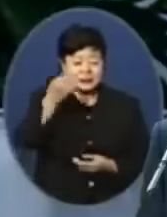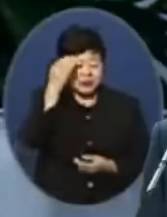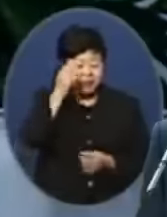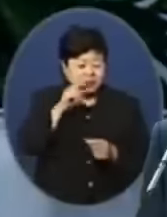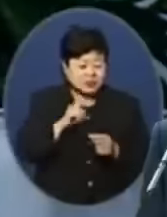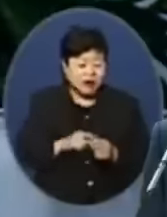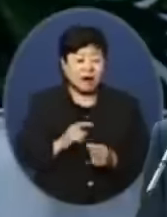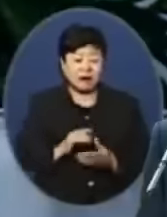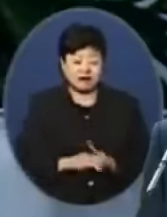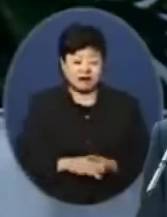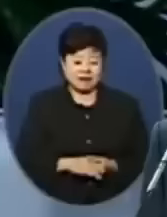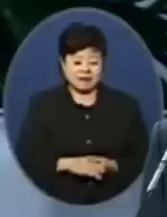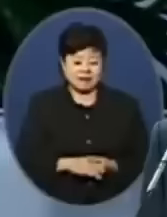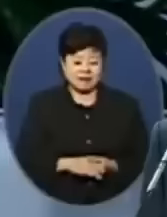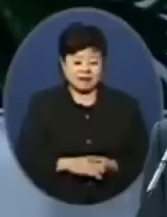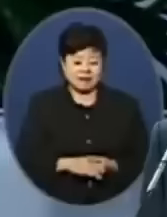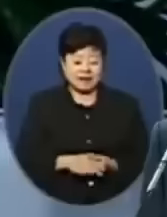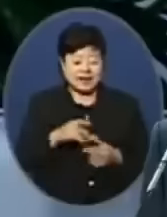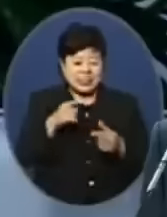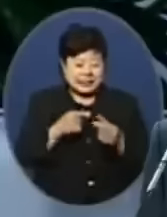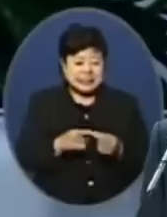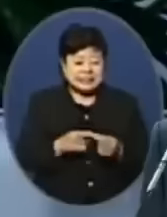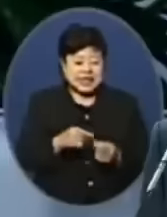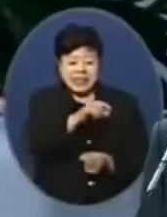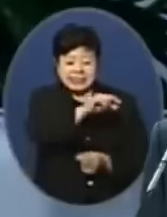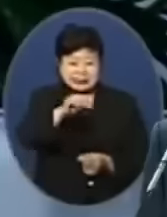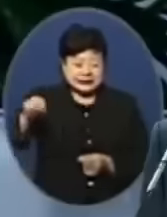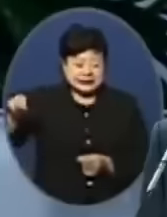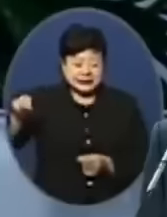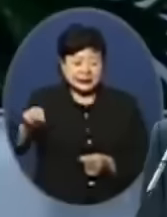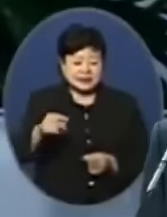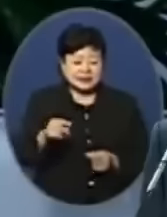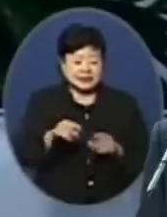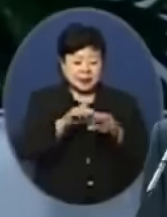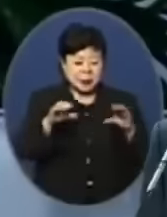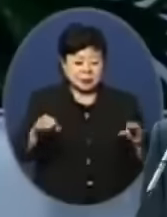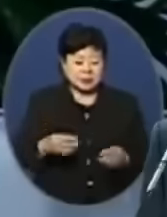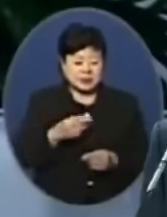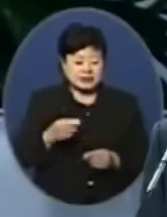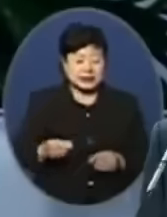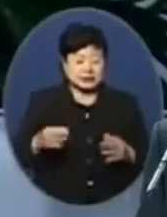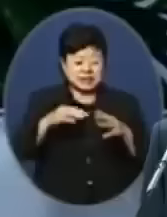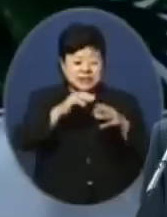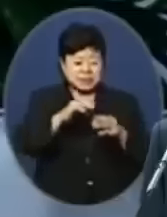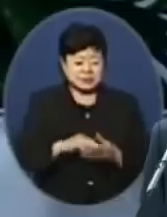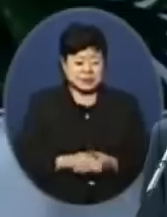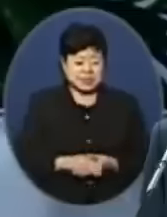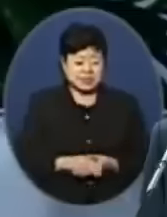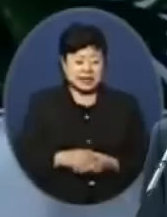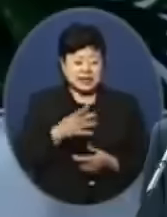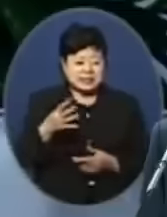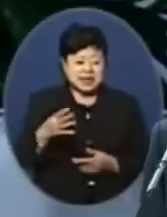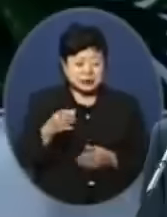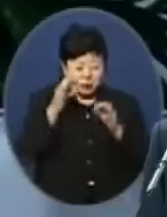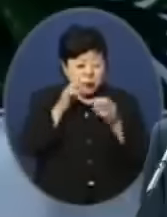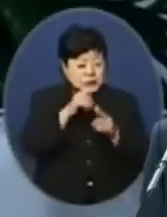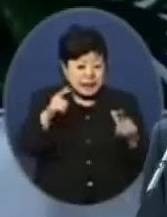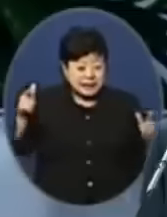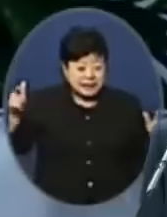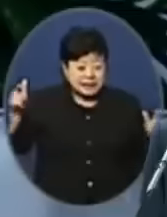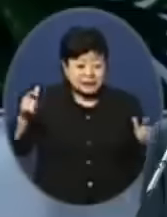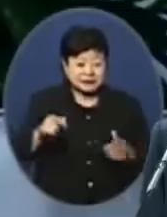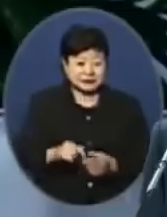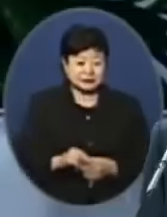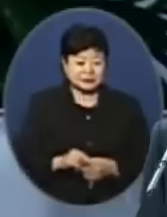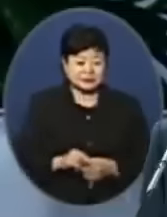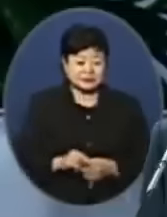영성 아닌 것입니까? 1차원은 직선이고 2차원은 평면이고 3차원은 입체고 4차원은 눈에 안 보이는 세계인